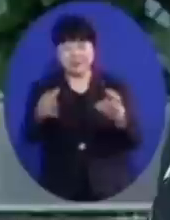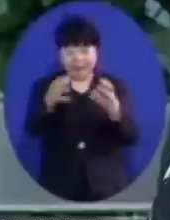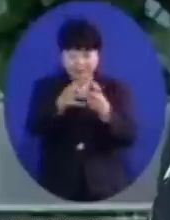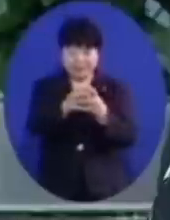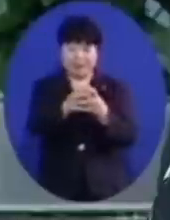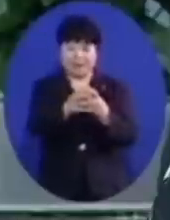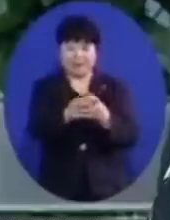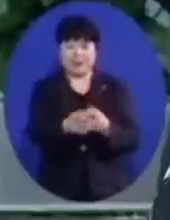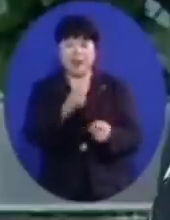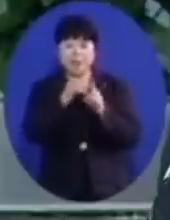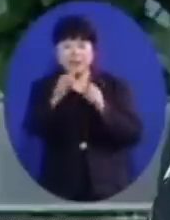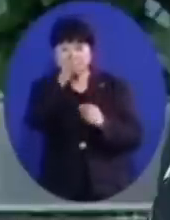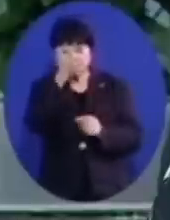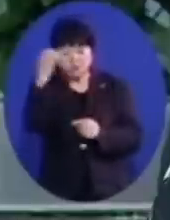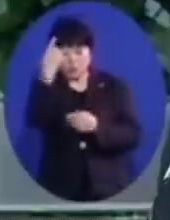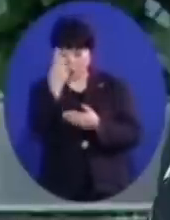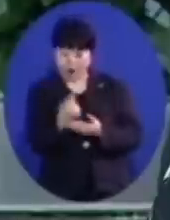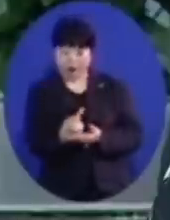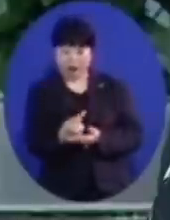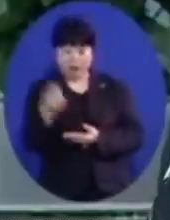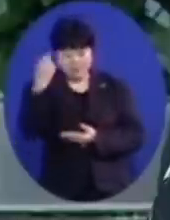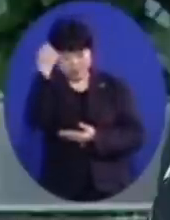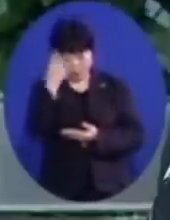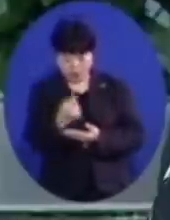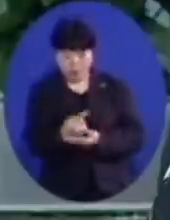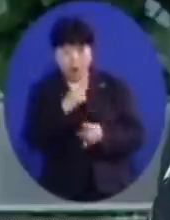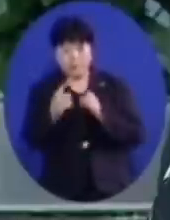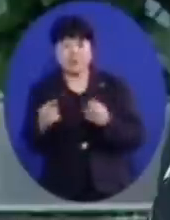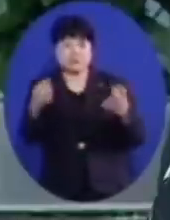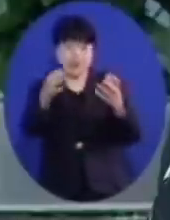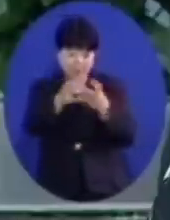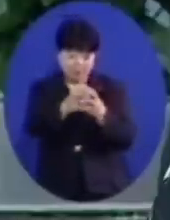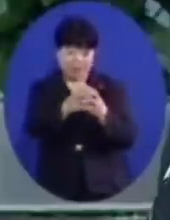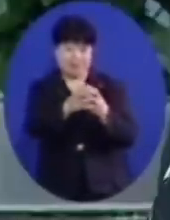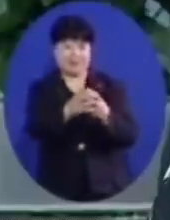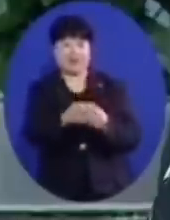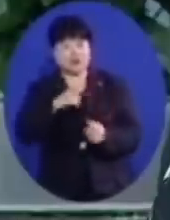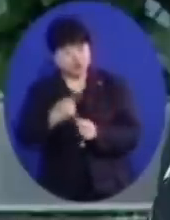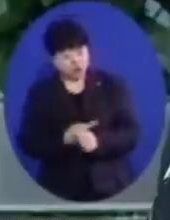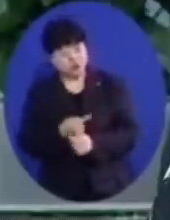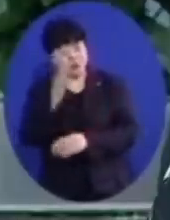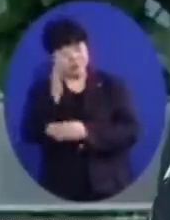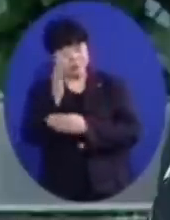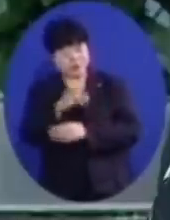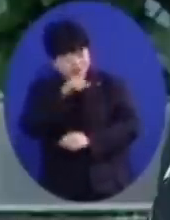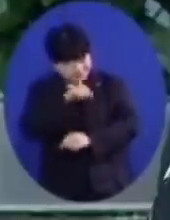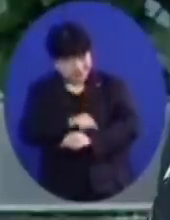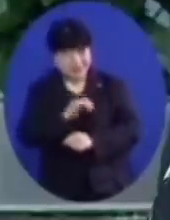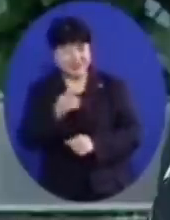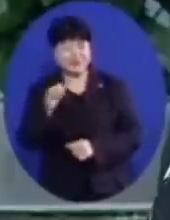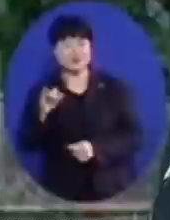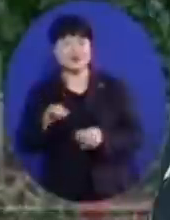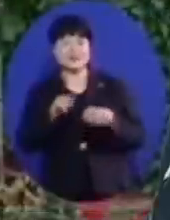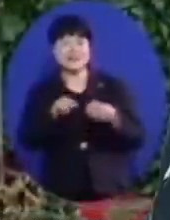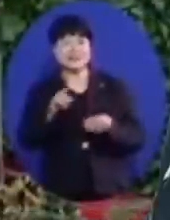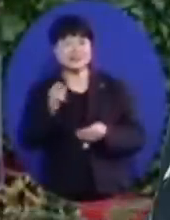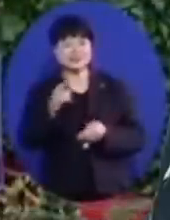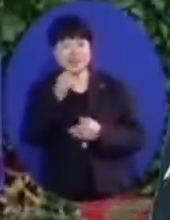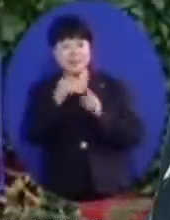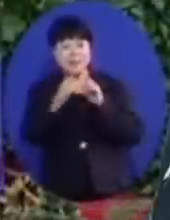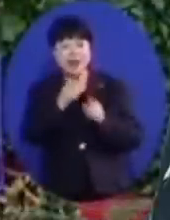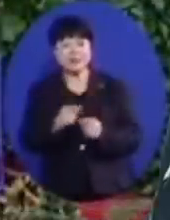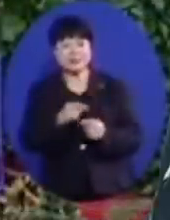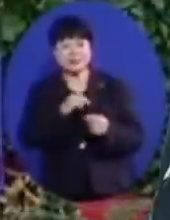있습니다 말씀이 있으면 성령이 오시고 성령이 오시면 말씀이 오시는 것입니다 히브리서 4장 12절에 하나님의